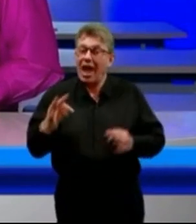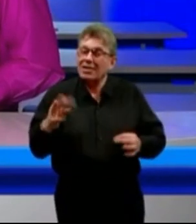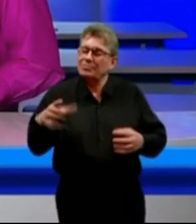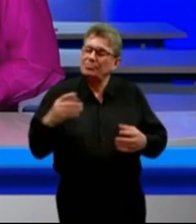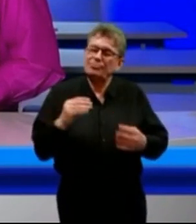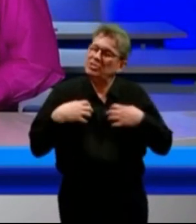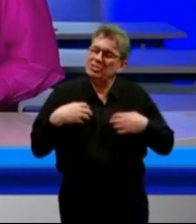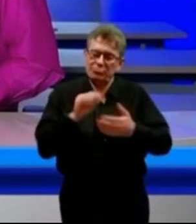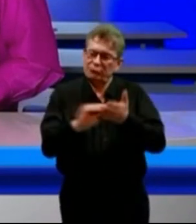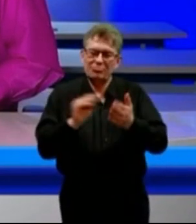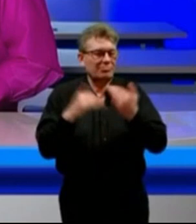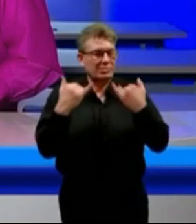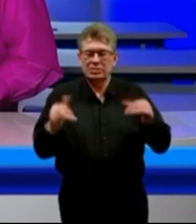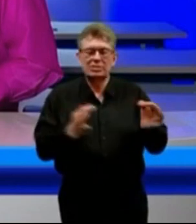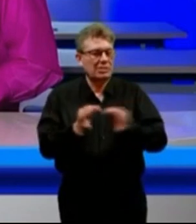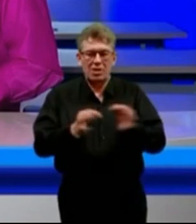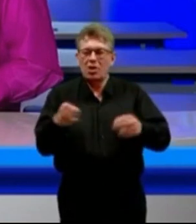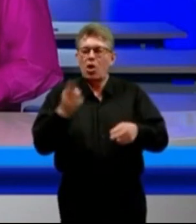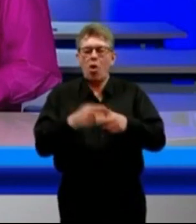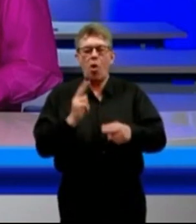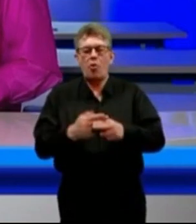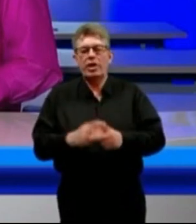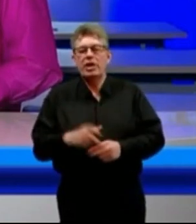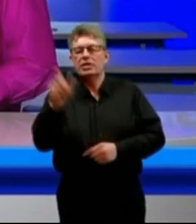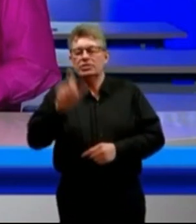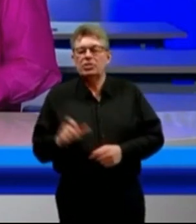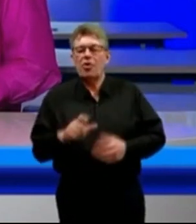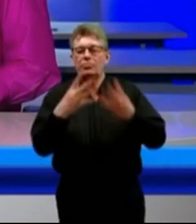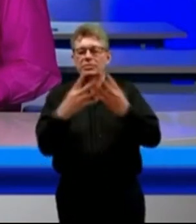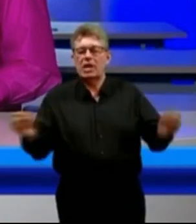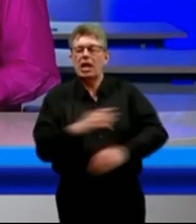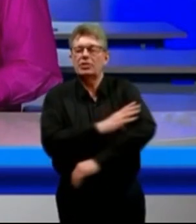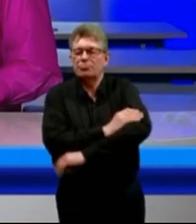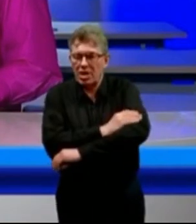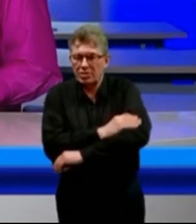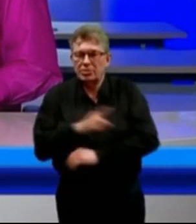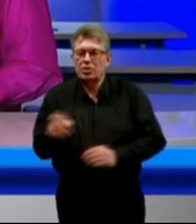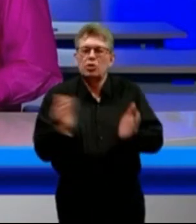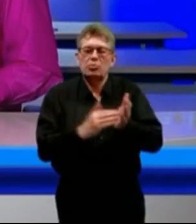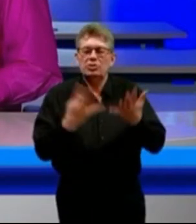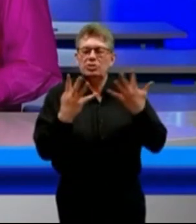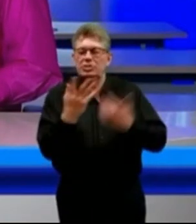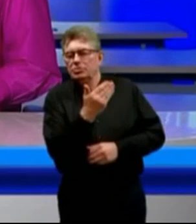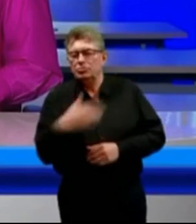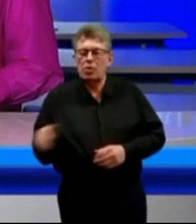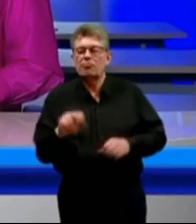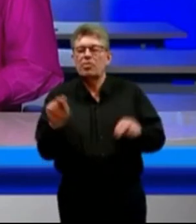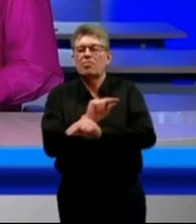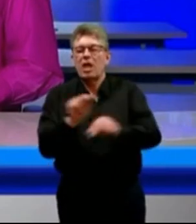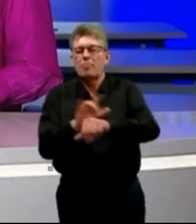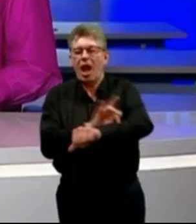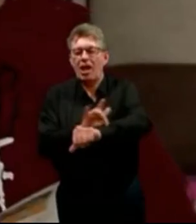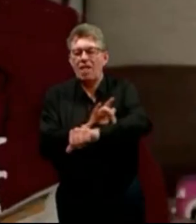pisze inny scenariusz. Dziecko choruje na rdzeniowy zanik mięśni. Potrzebuje 9 milionów na terapię genową. Justyna